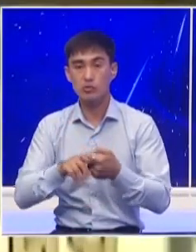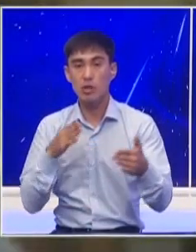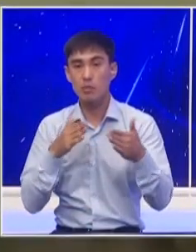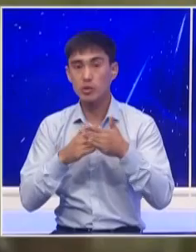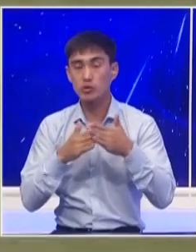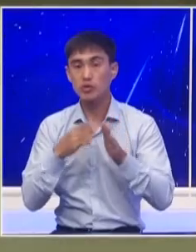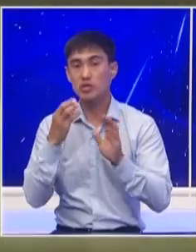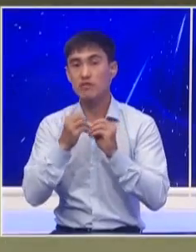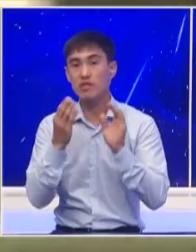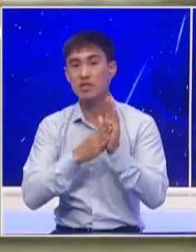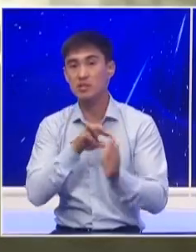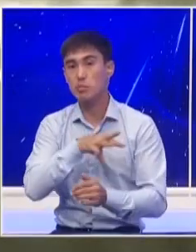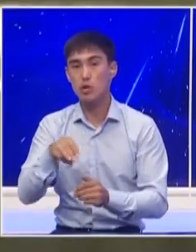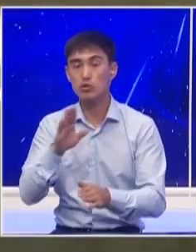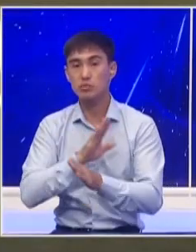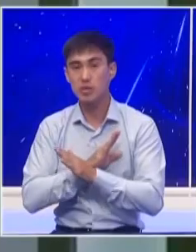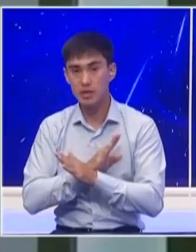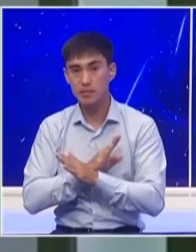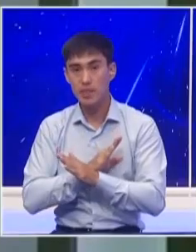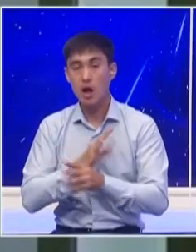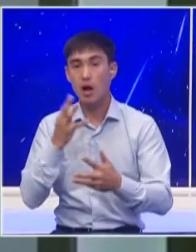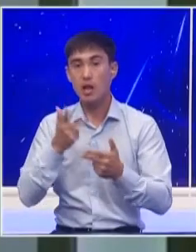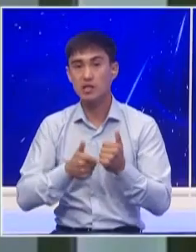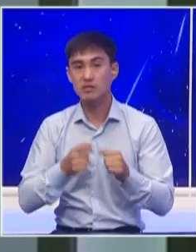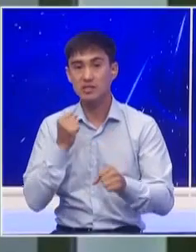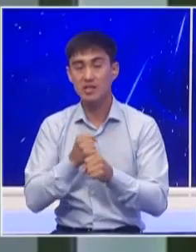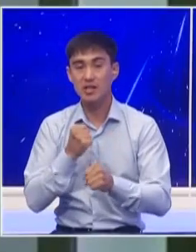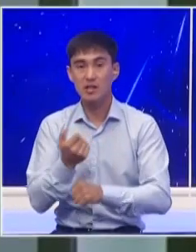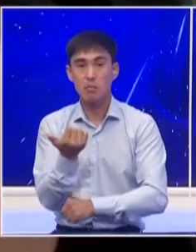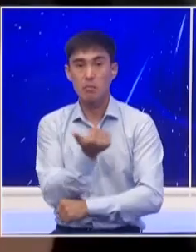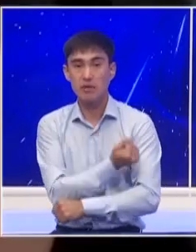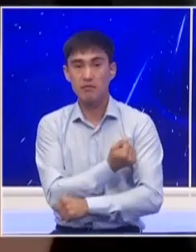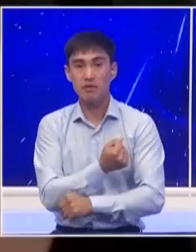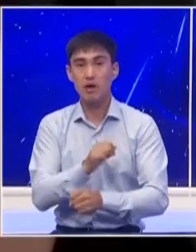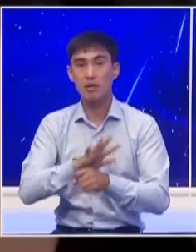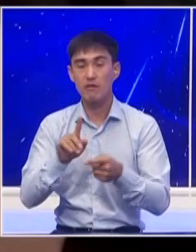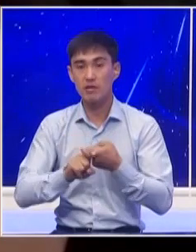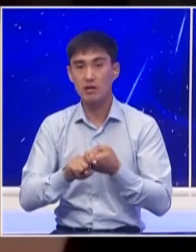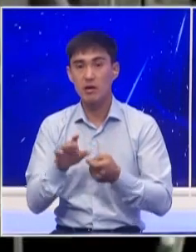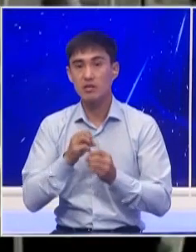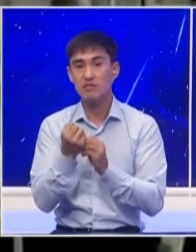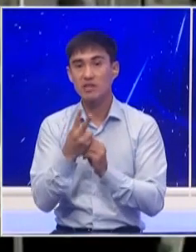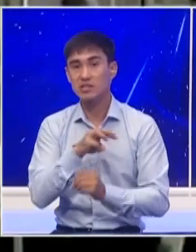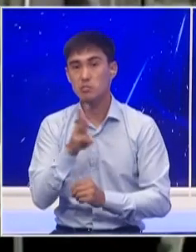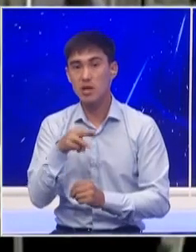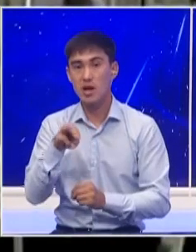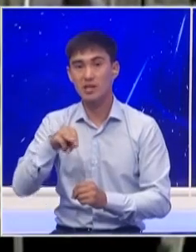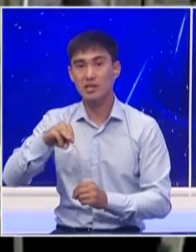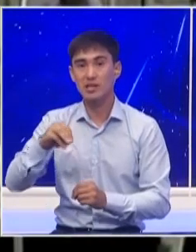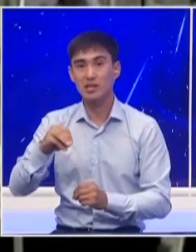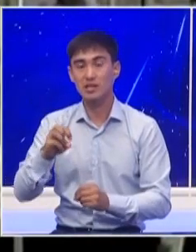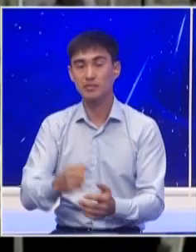предотвращено более 19 миллионов смертей, а количество сделанных прививок от ковида составило 12 миллиардов